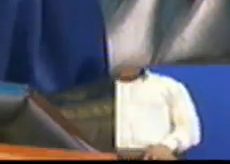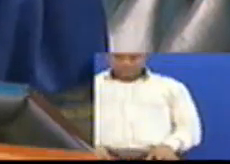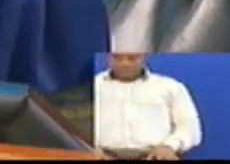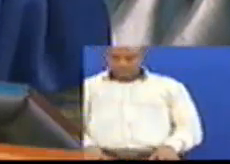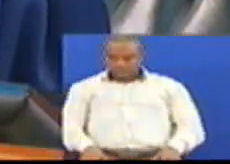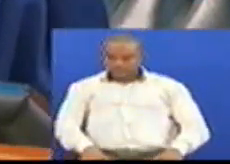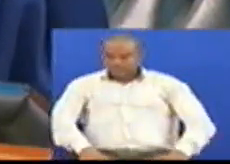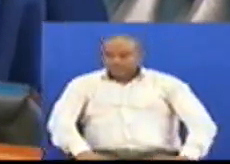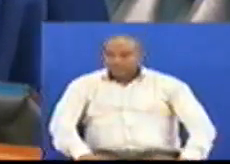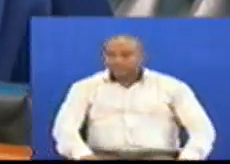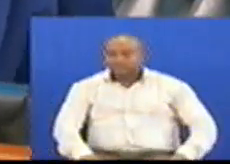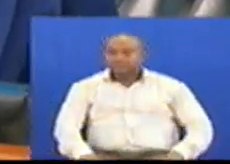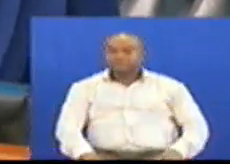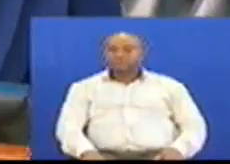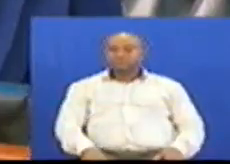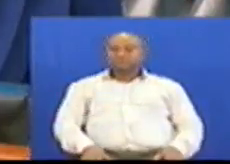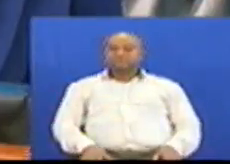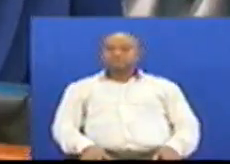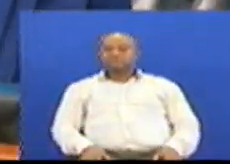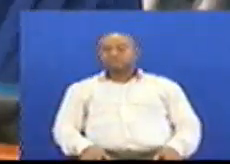Gerson Hosea Luenge ajiandae.